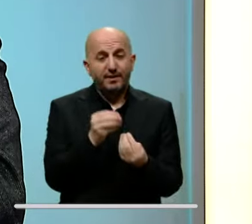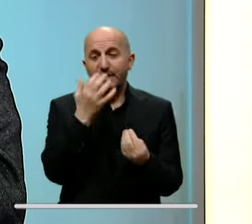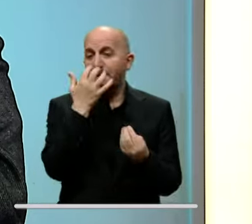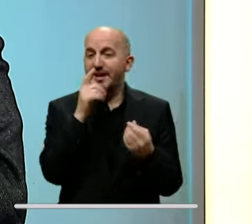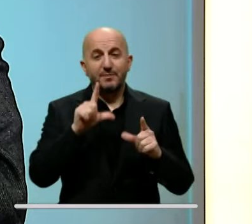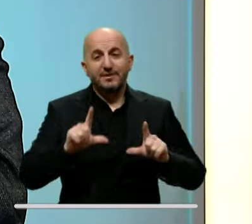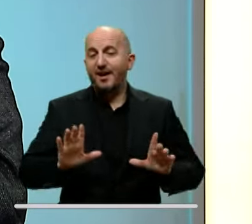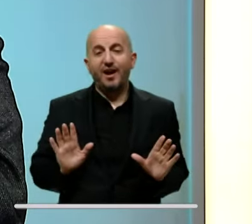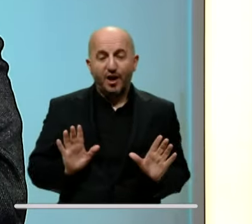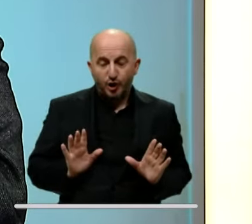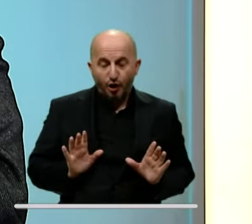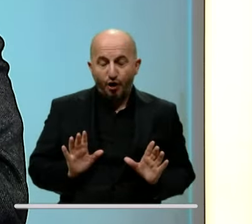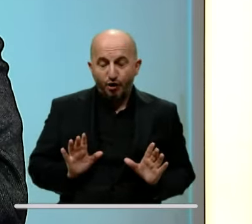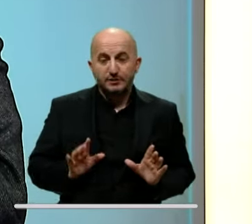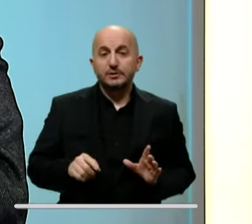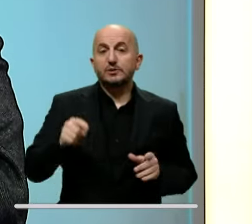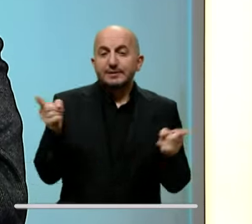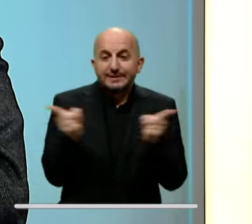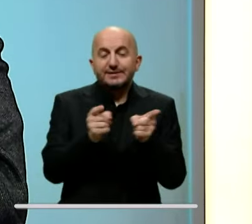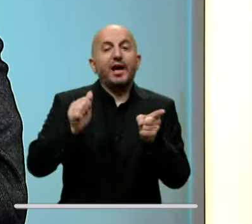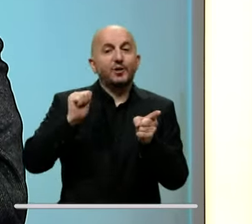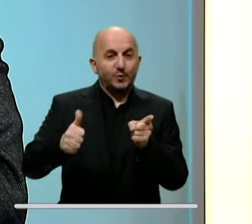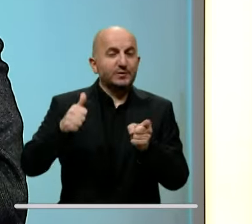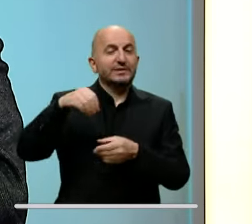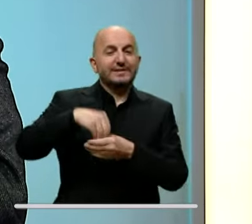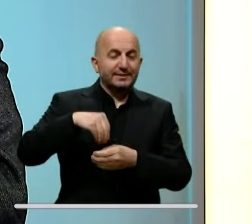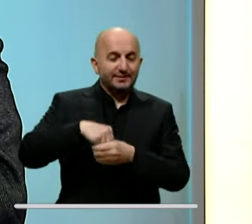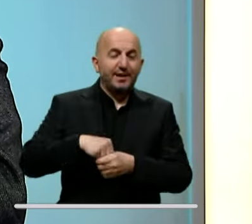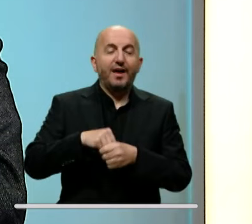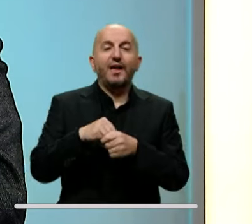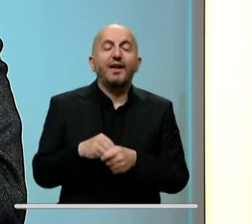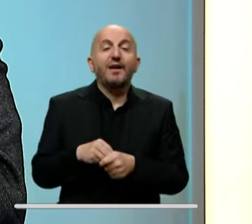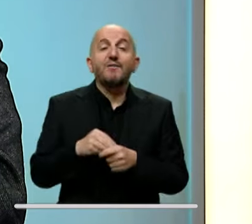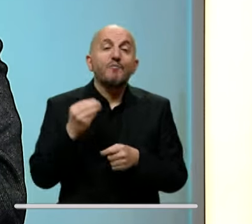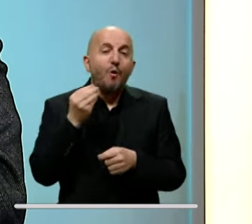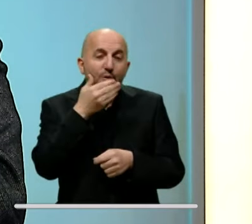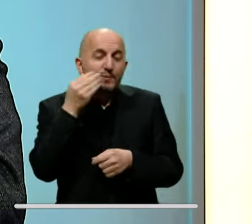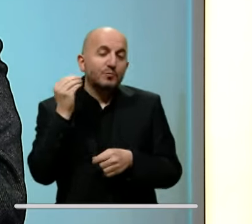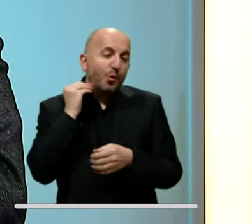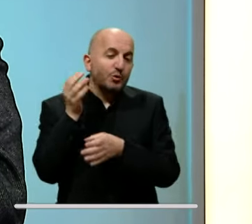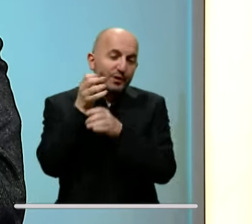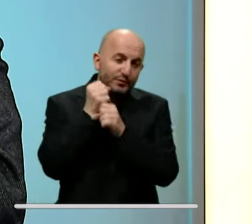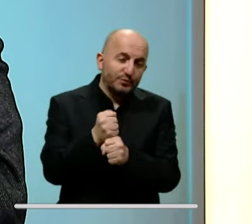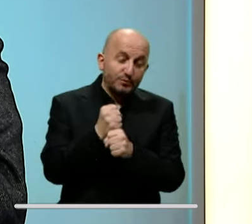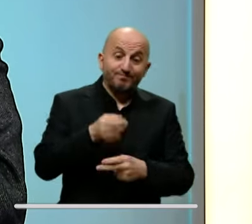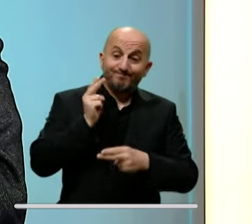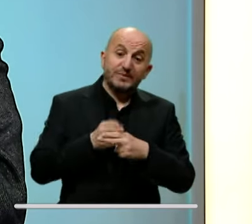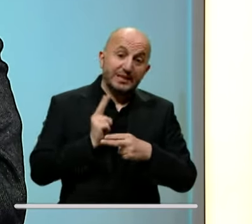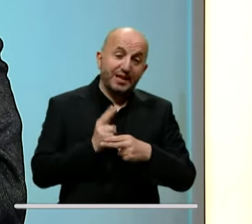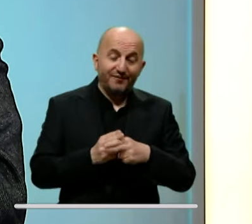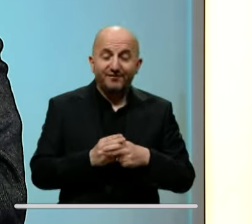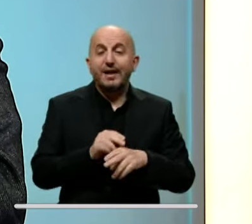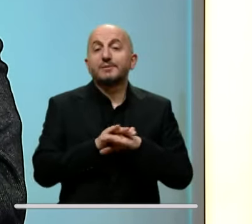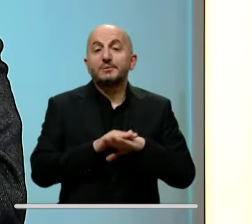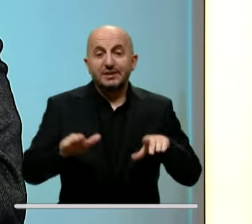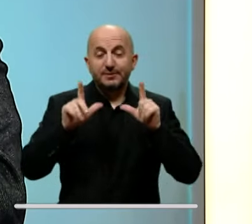yok Eee efendim şu kısa günlerde Eee bu Beyefendinin bu oruçlarını tutup bir an evvel Eee